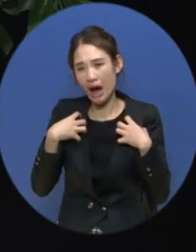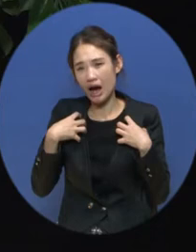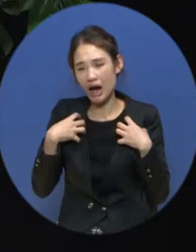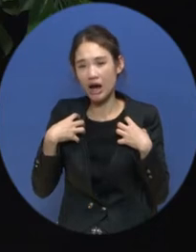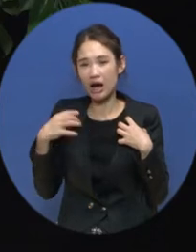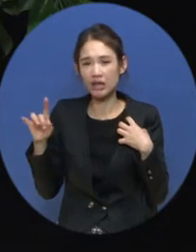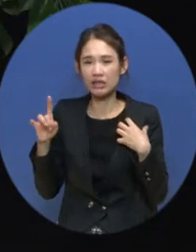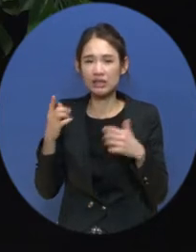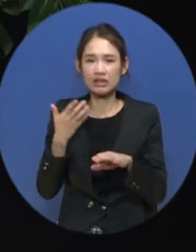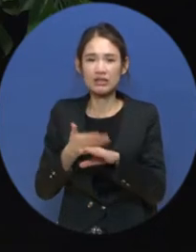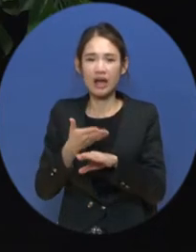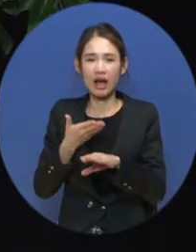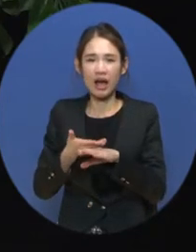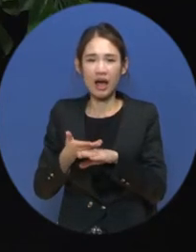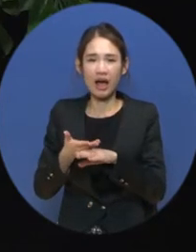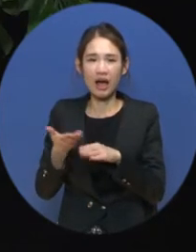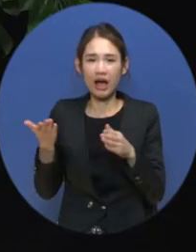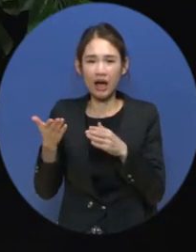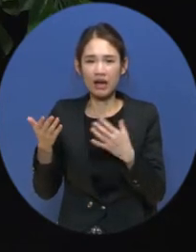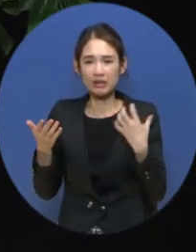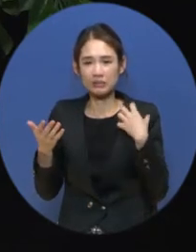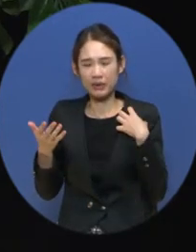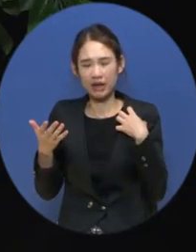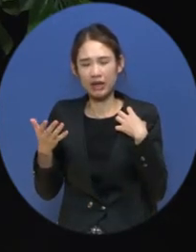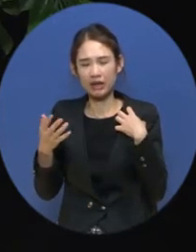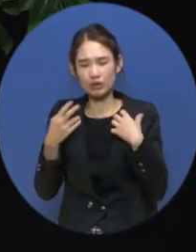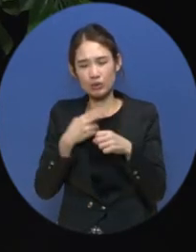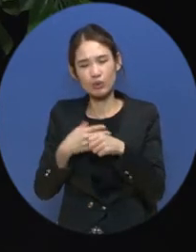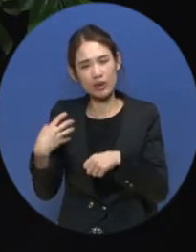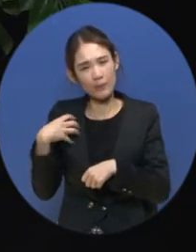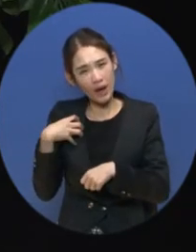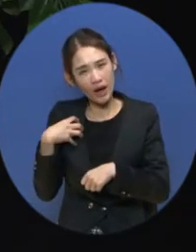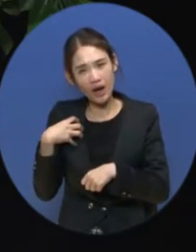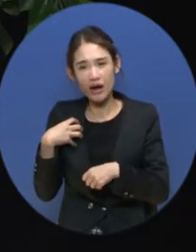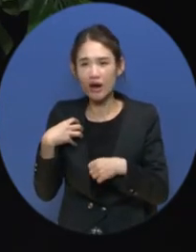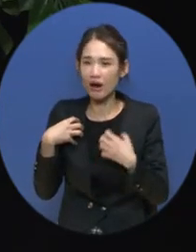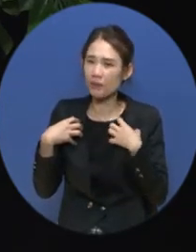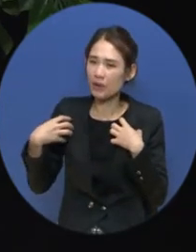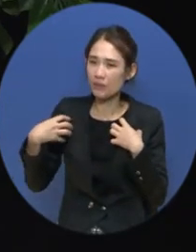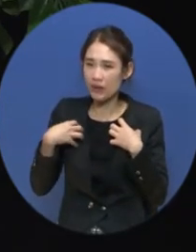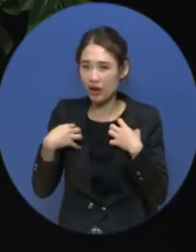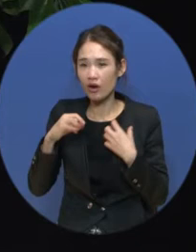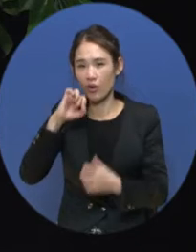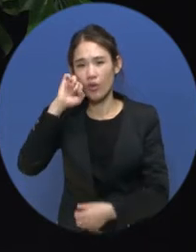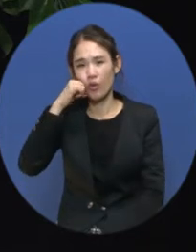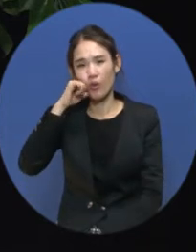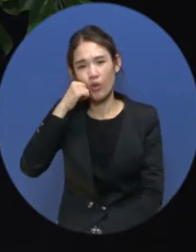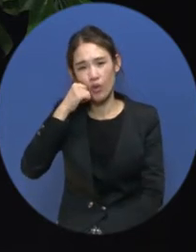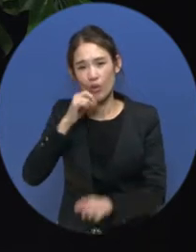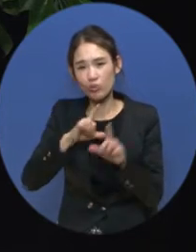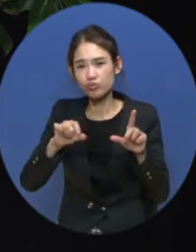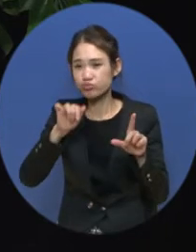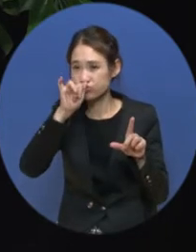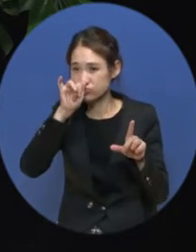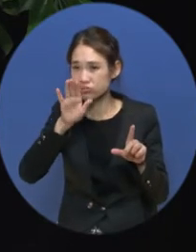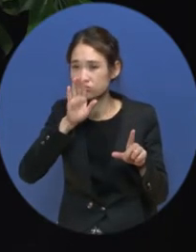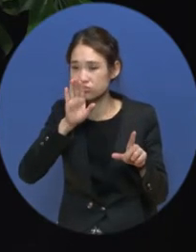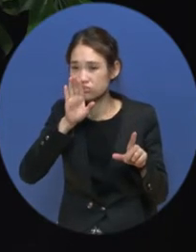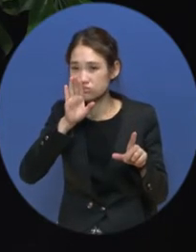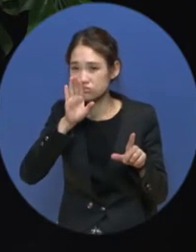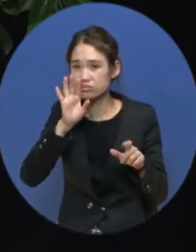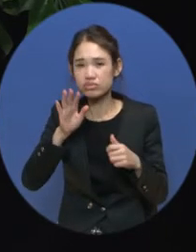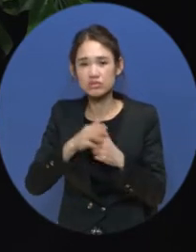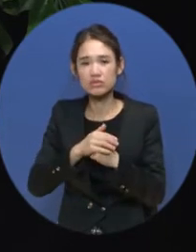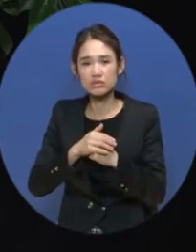이렇게 다른 업무, 원장으로 해서 직무도 수행되고 교사로서 직무도 수행되고, 어려운 부분도, 그런 부분도 우리는 어떻게든지